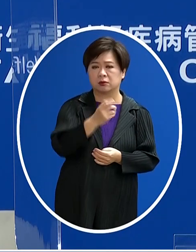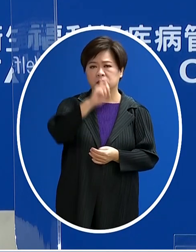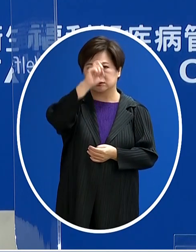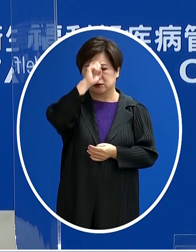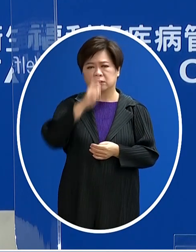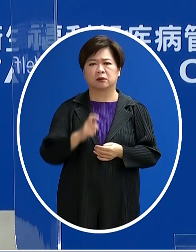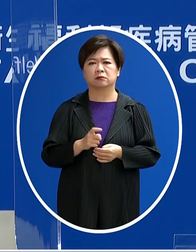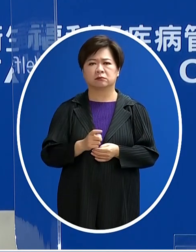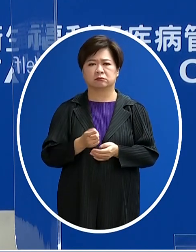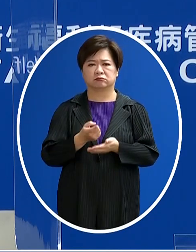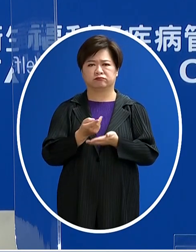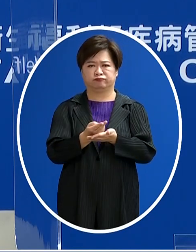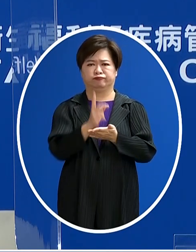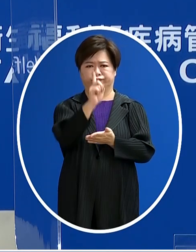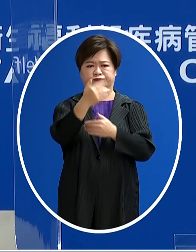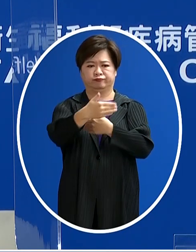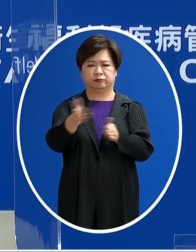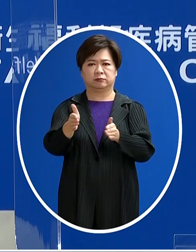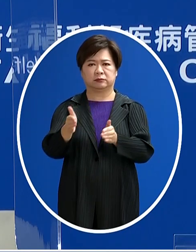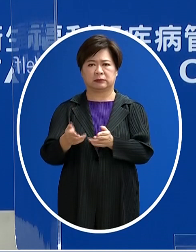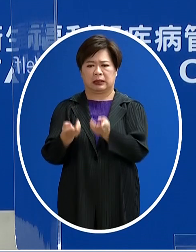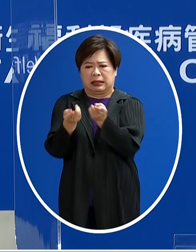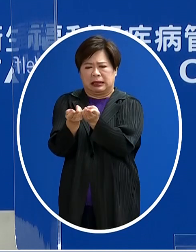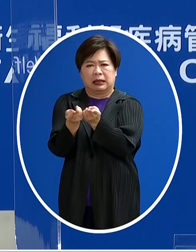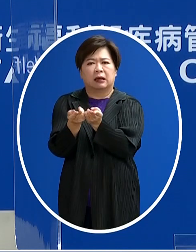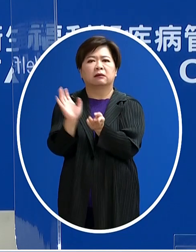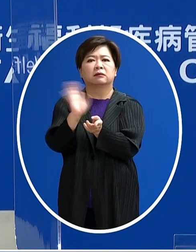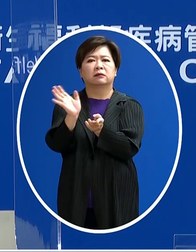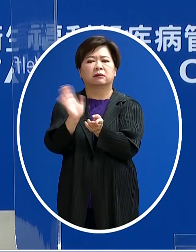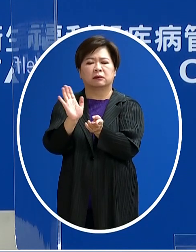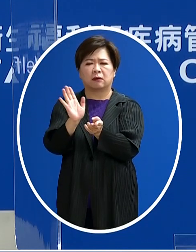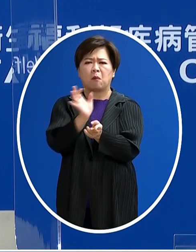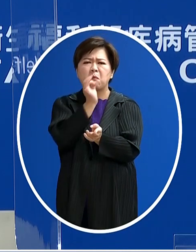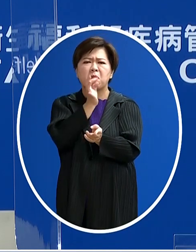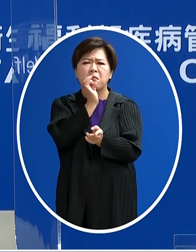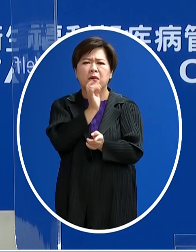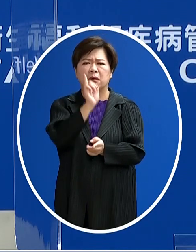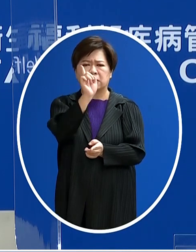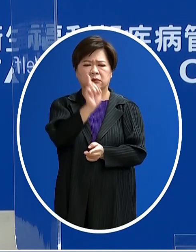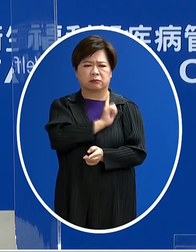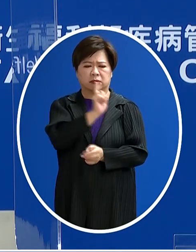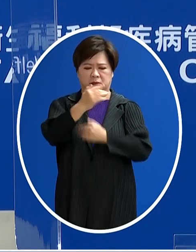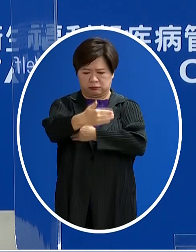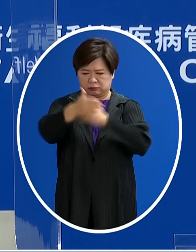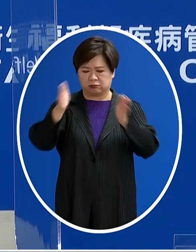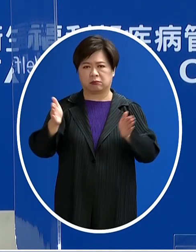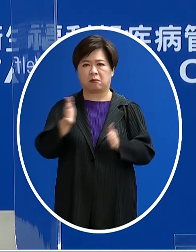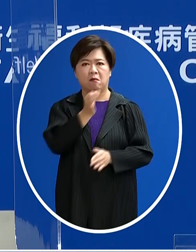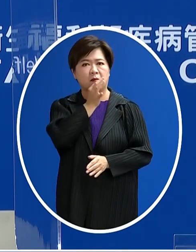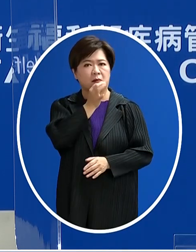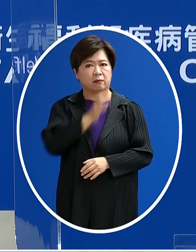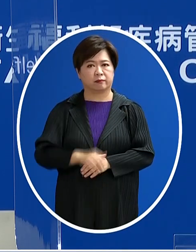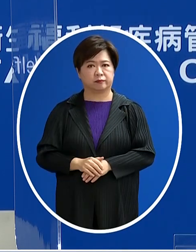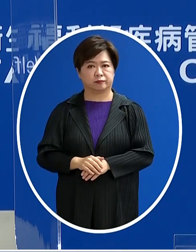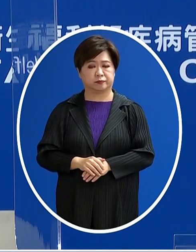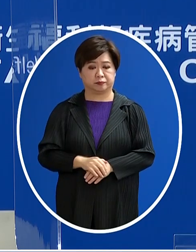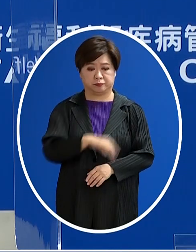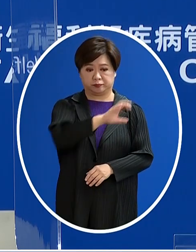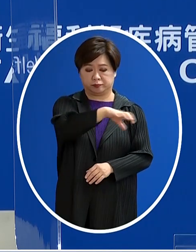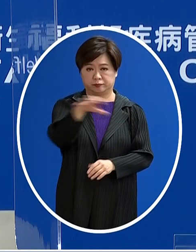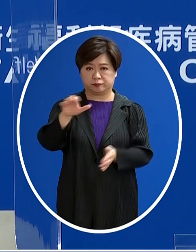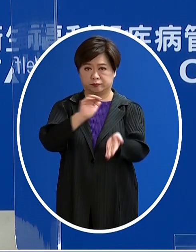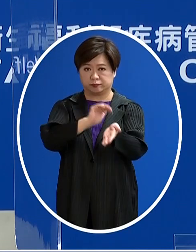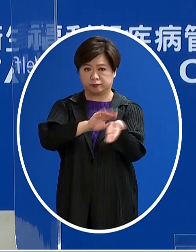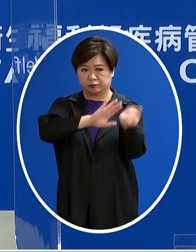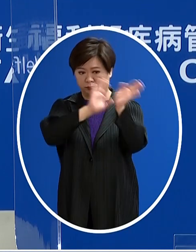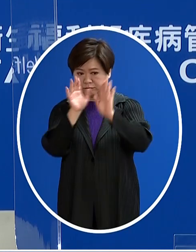疗量能上面应该都是足够去因应一人一室的部分，所以建议医疗地方政府